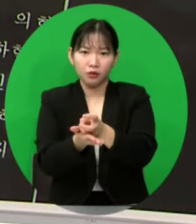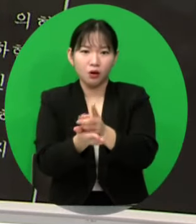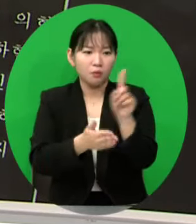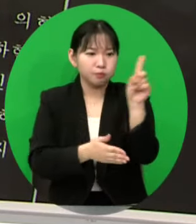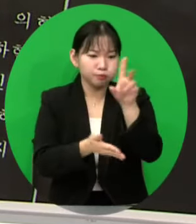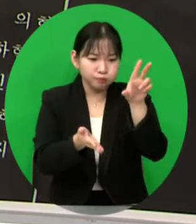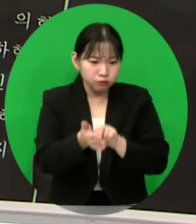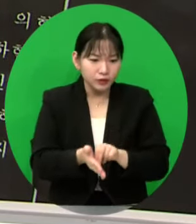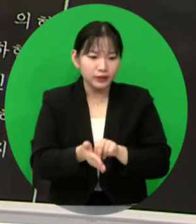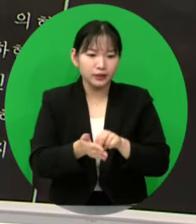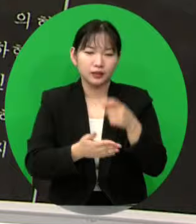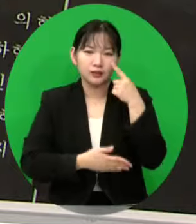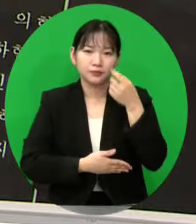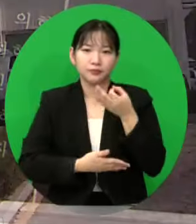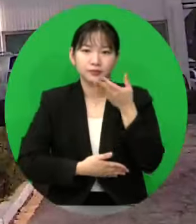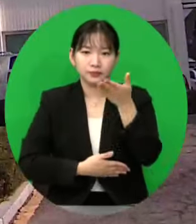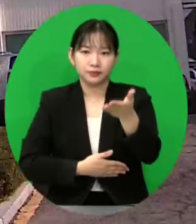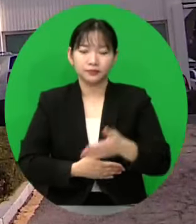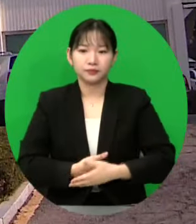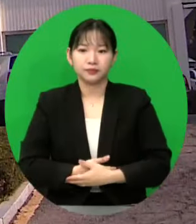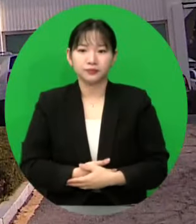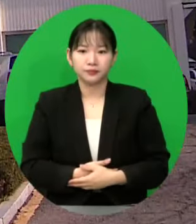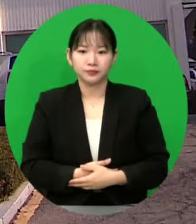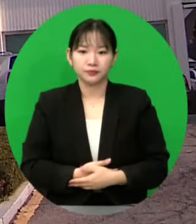문제인지 살펴봤습니다.